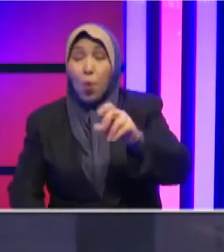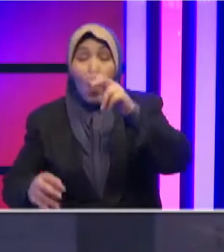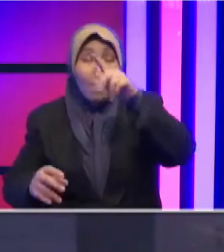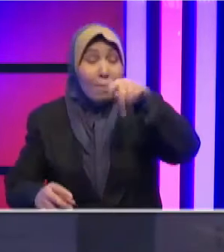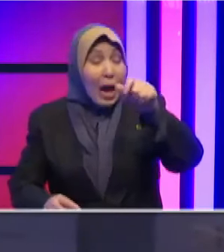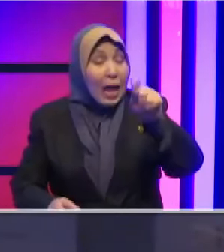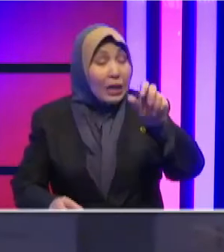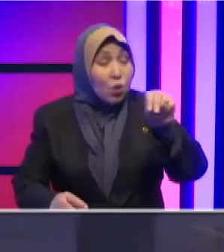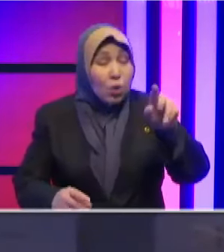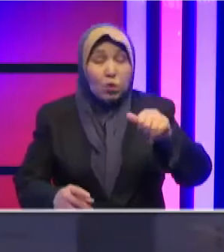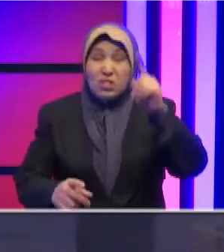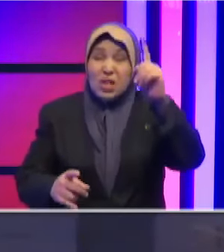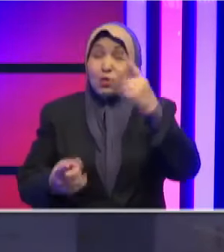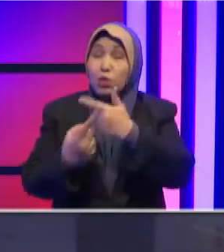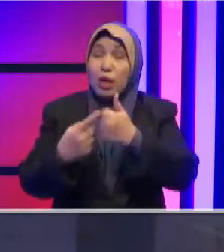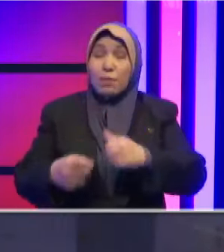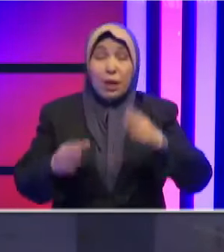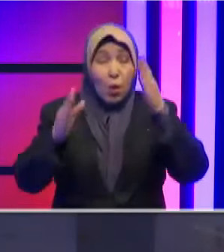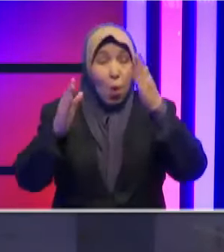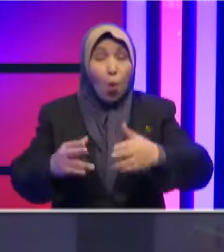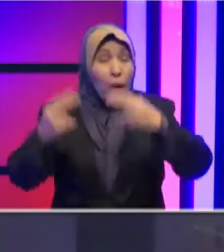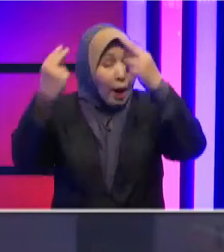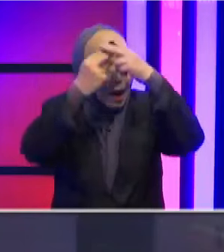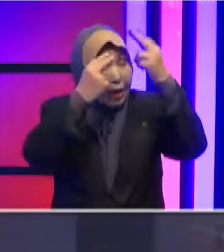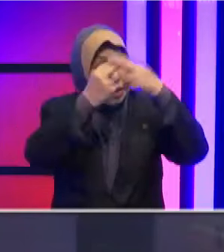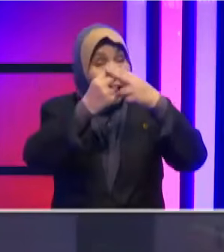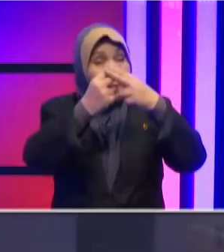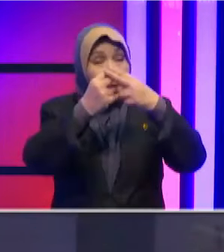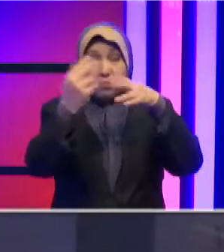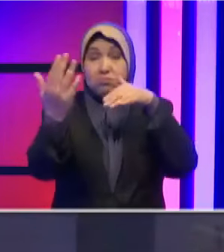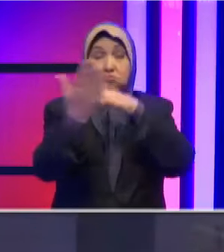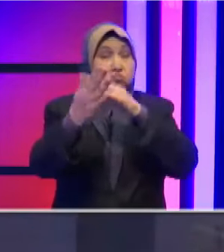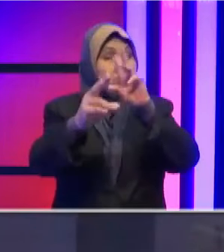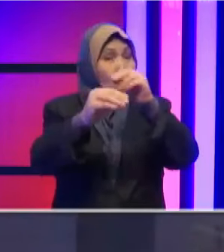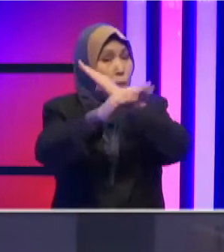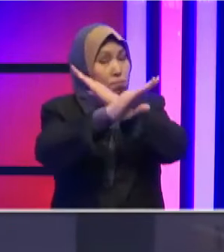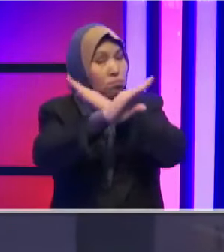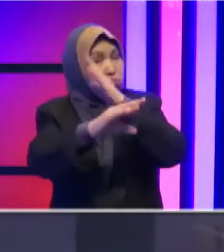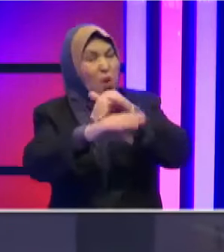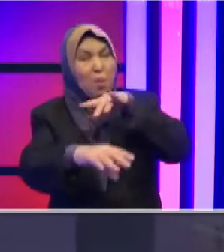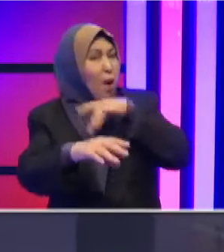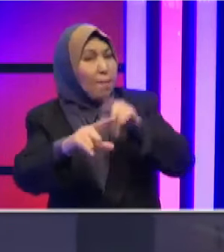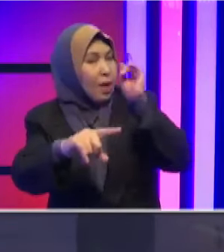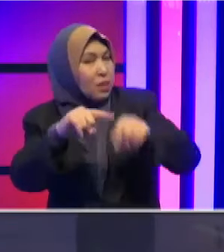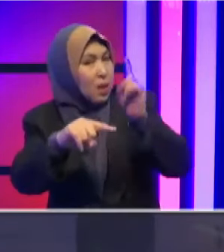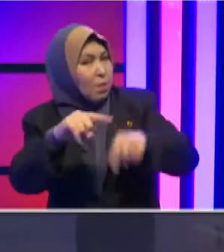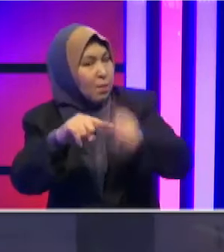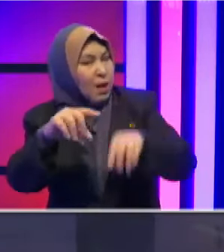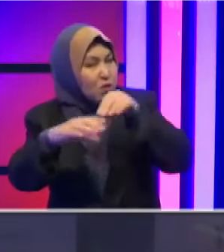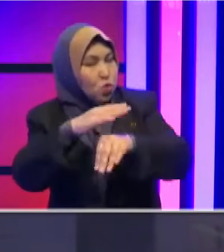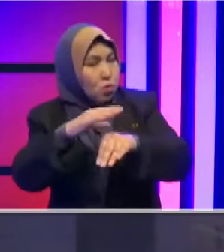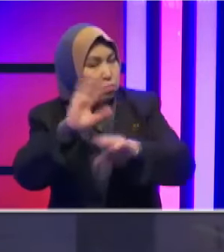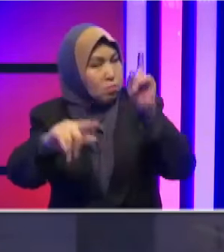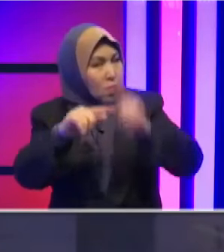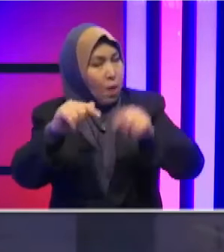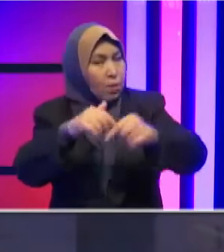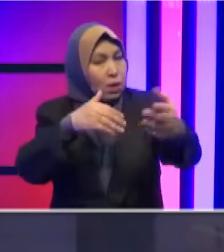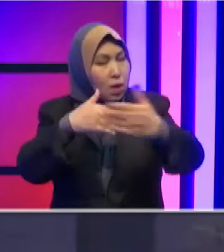seseorang daripada kaum Quraisy menghalang Nabi Shallallahu Alaihi Wasallam untuk mendekati